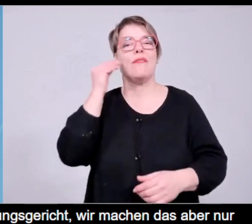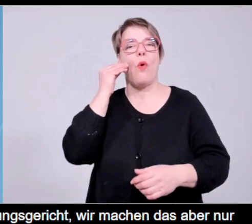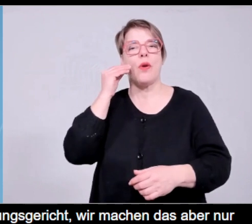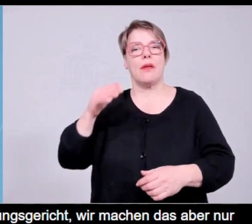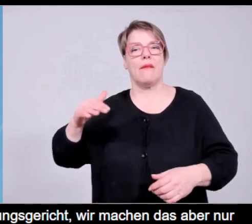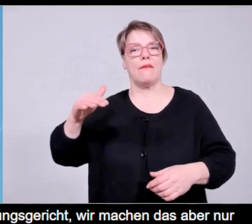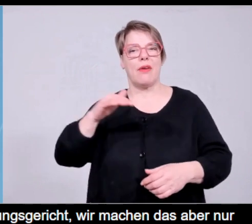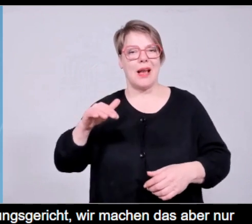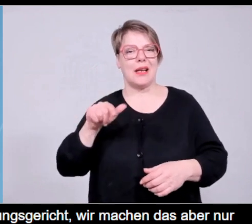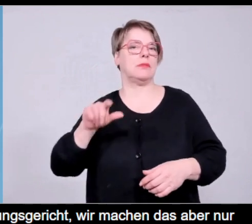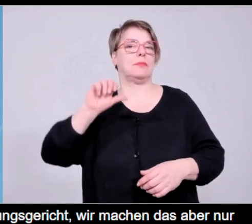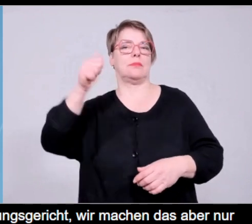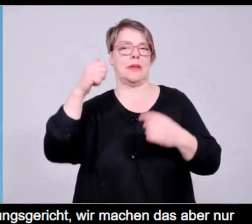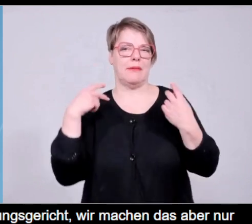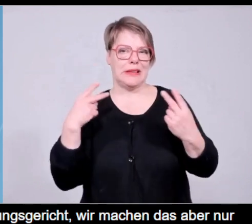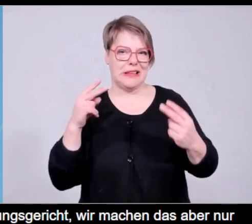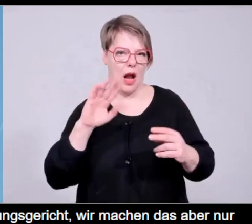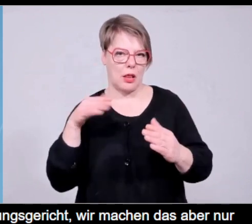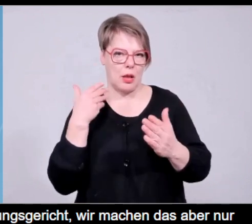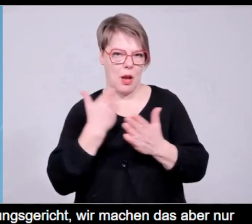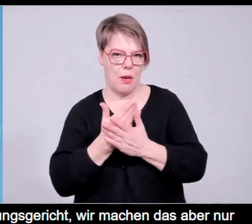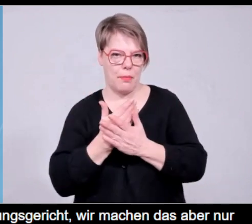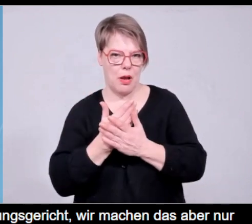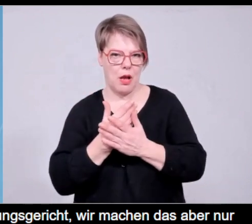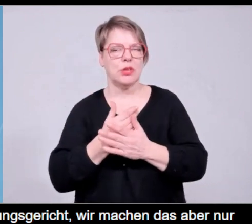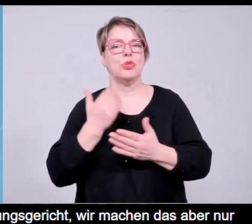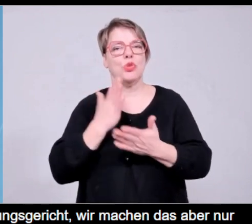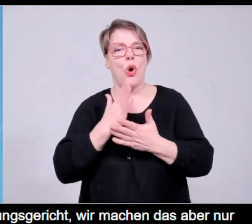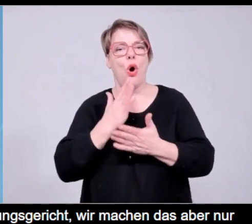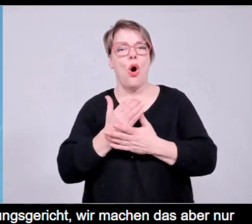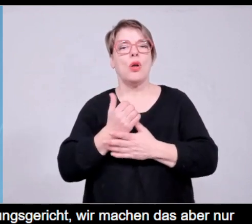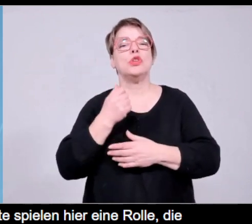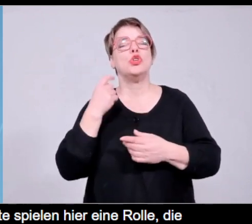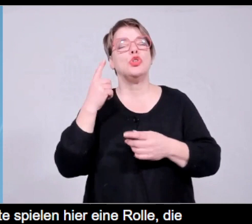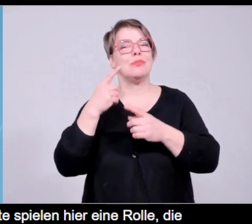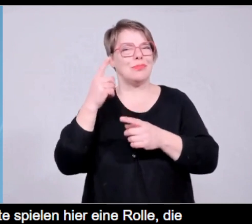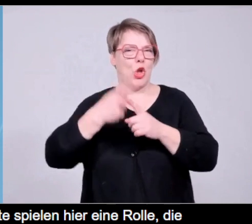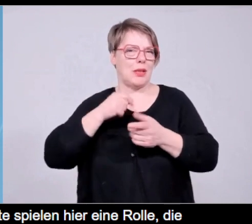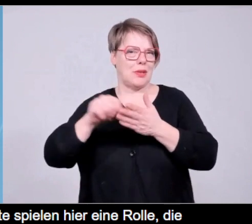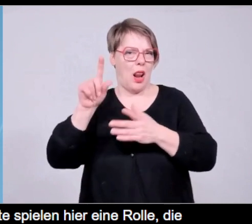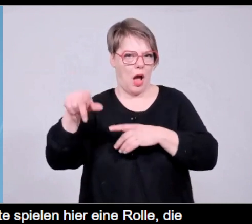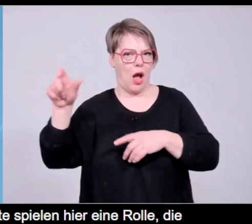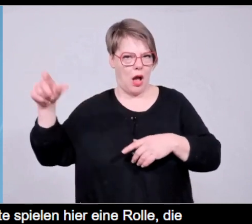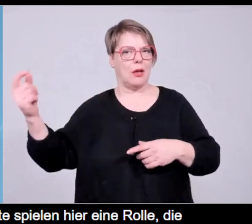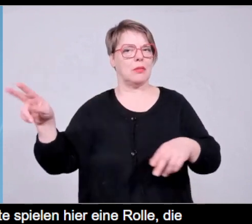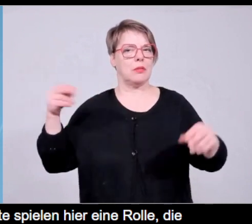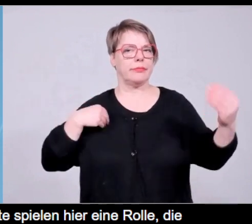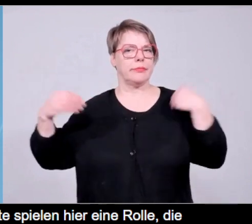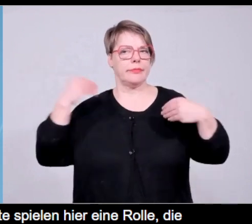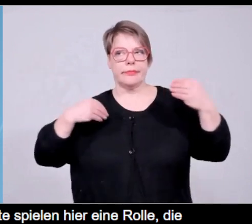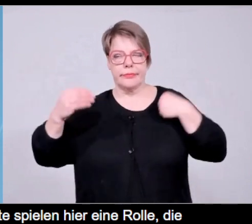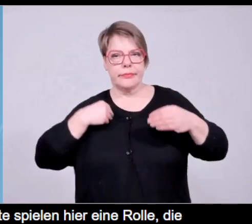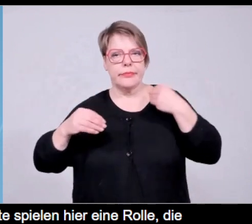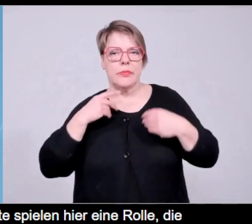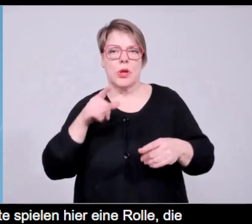Insofern bitte ich trotzdem, intensiv weiterzumachen, die Zeit jetzt aber auch wirklich zu nützen, sodass wir dann in drei Monaten wirklich bei